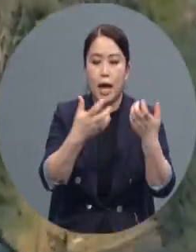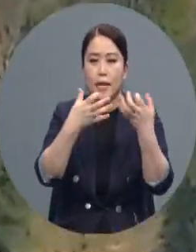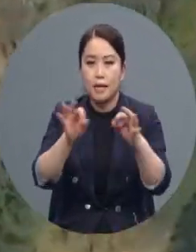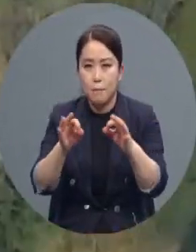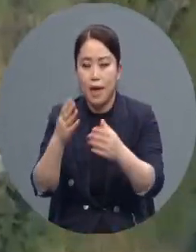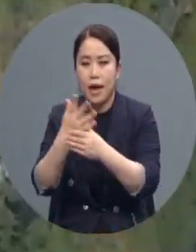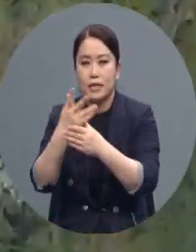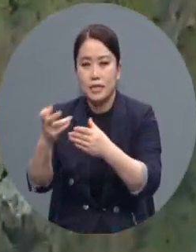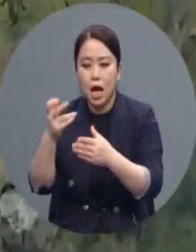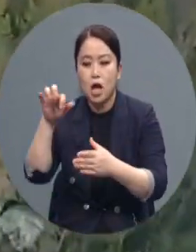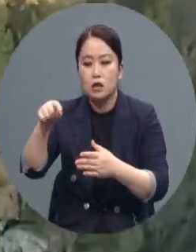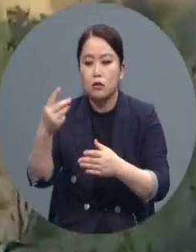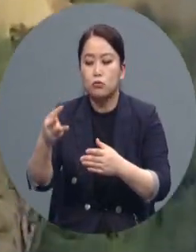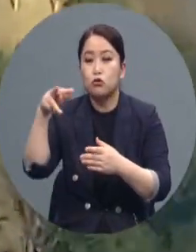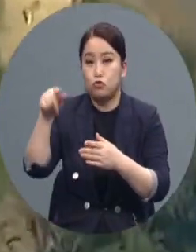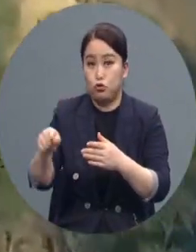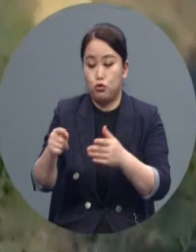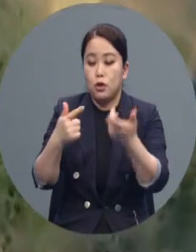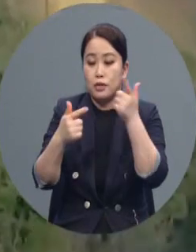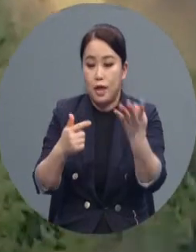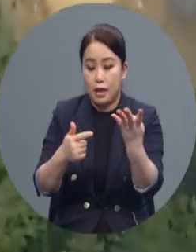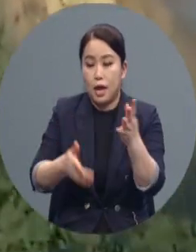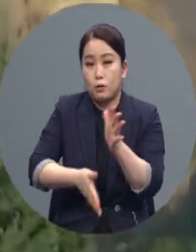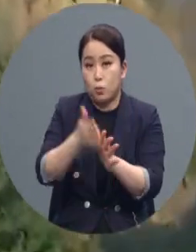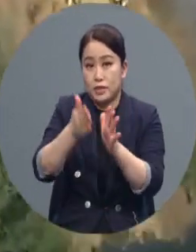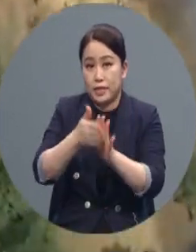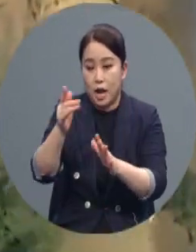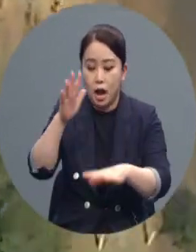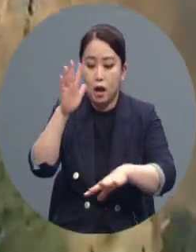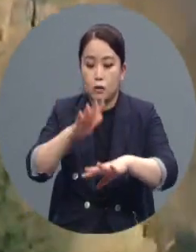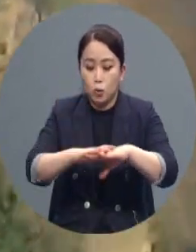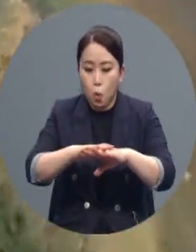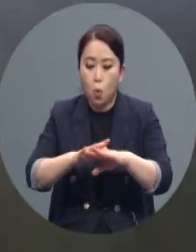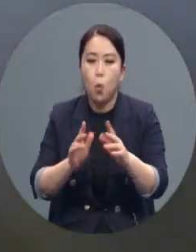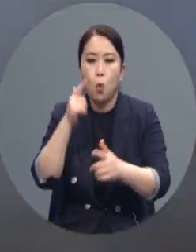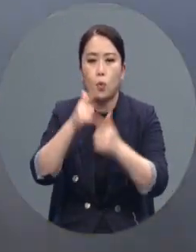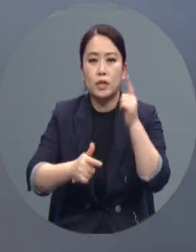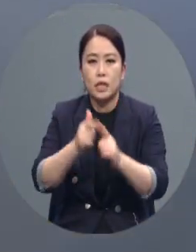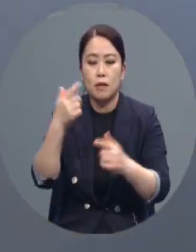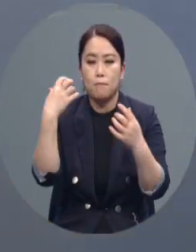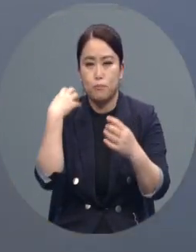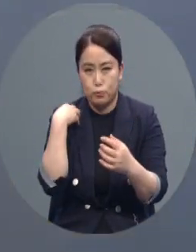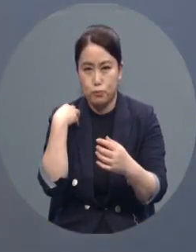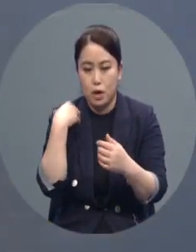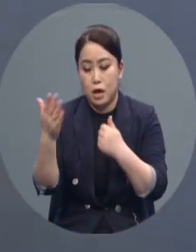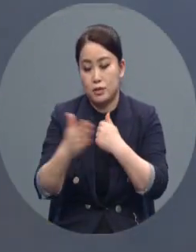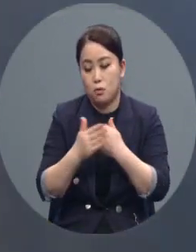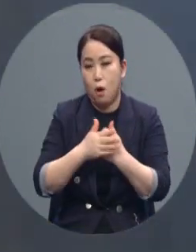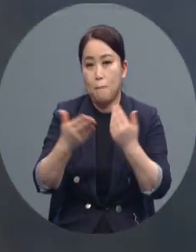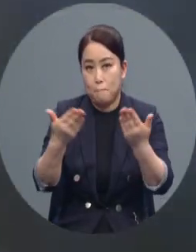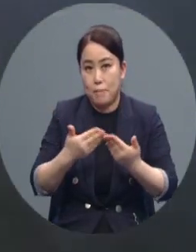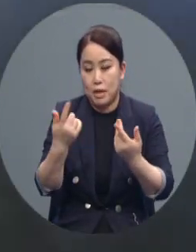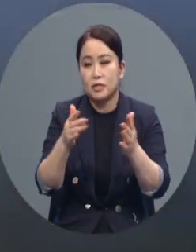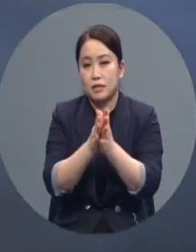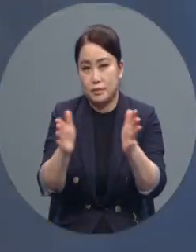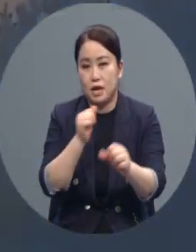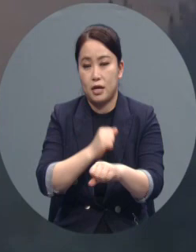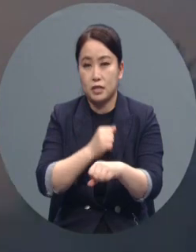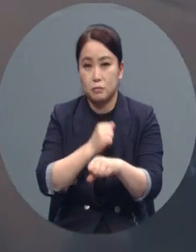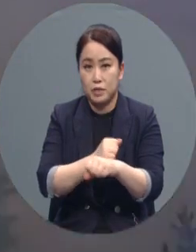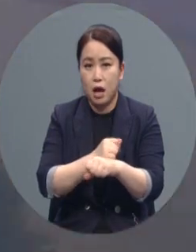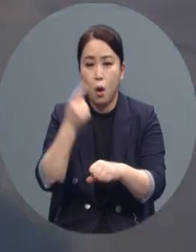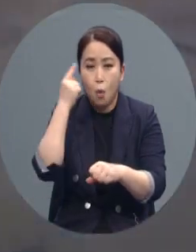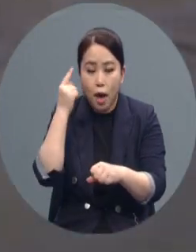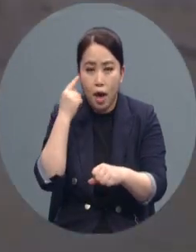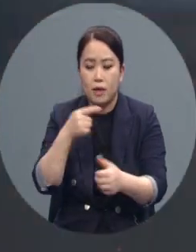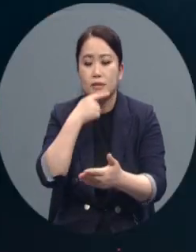지자체가 농림부 예산을 지원받아 함께 추진했습니다 드 오늘 활용해 재재 난해 공동 대응하기